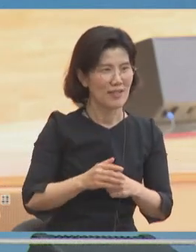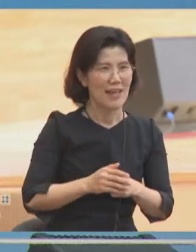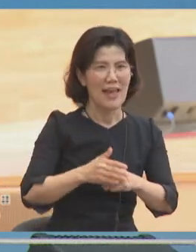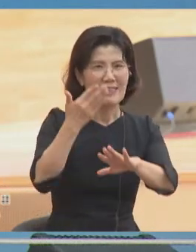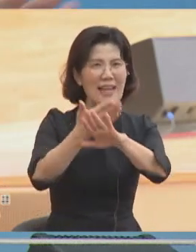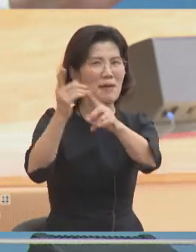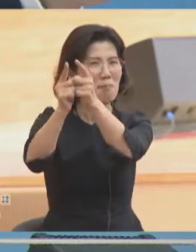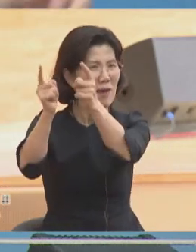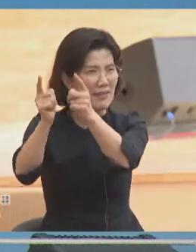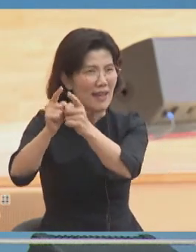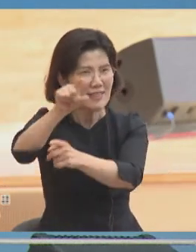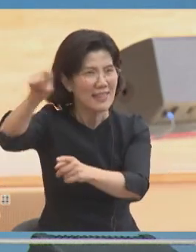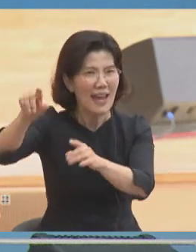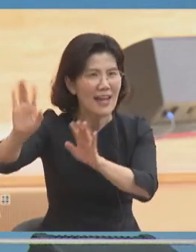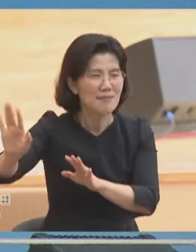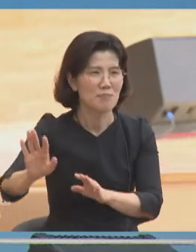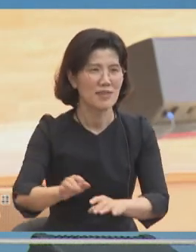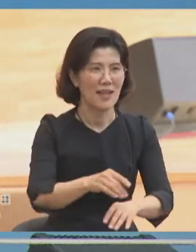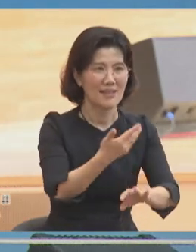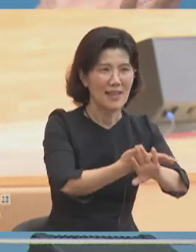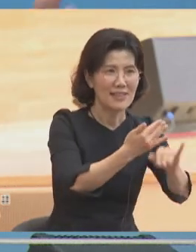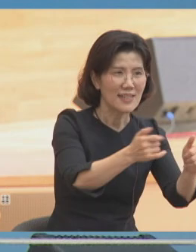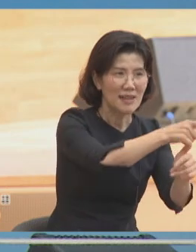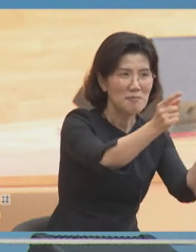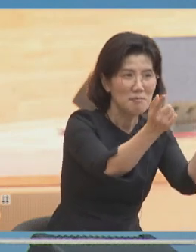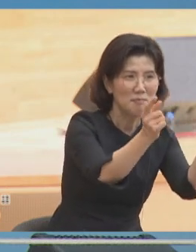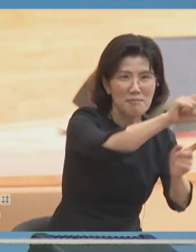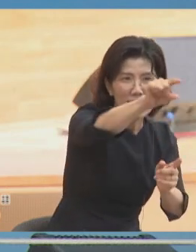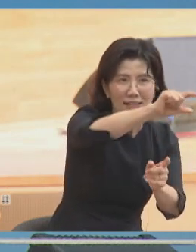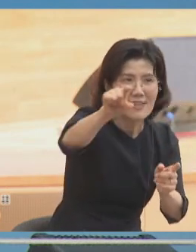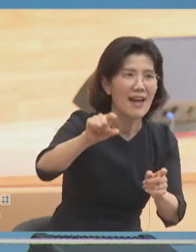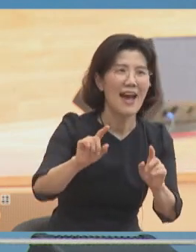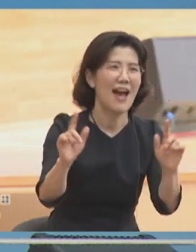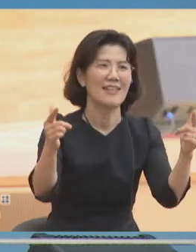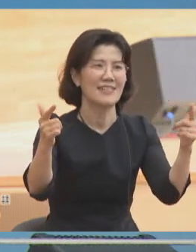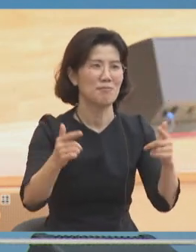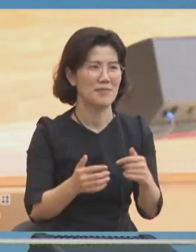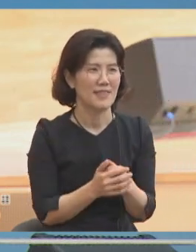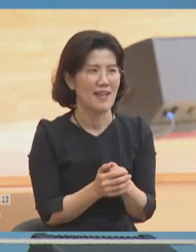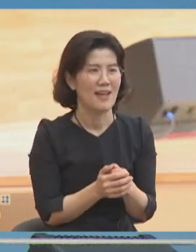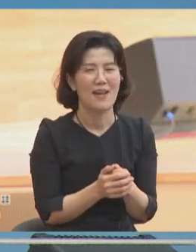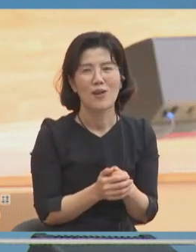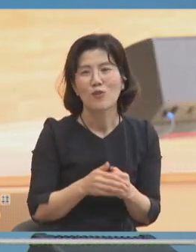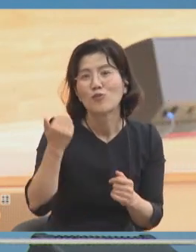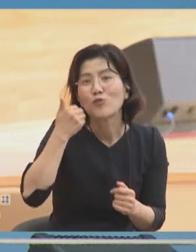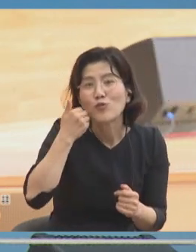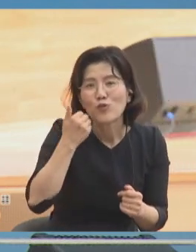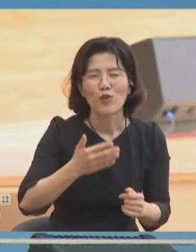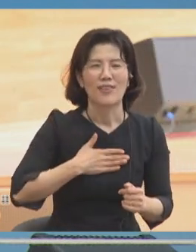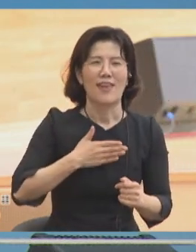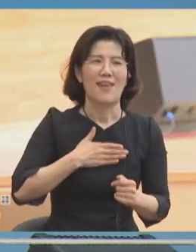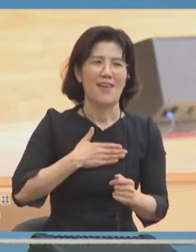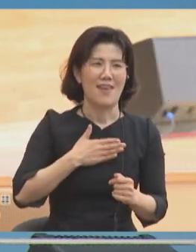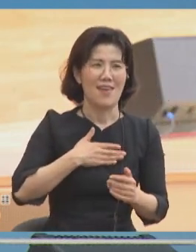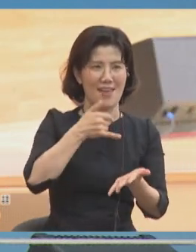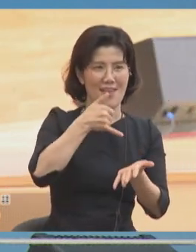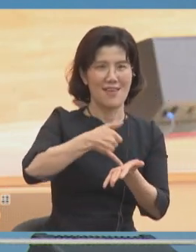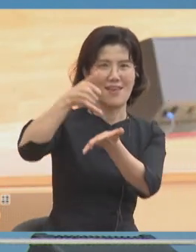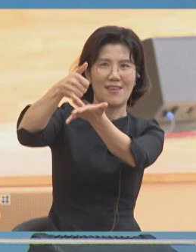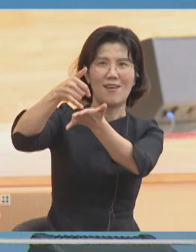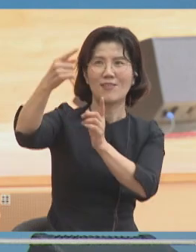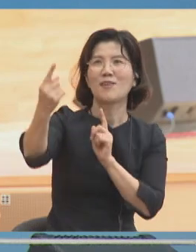하나님 말고 옆 사람이 만난 하나님 말고 다른 사람이 믿는 그런 하나님 말고요 어떤 하나님이요 내가 인격적으로